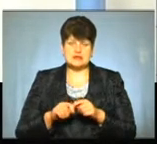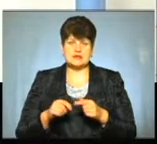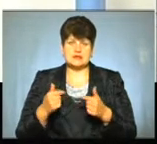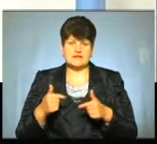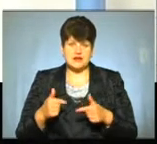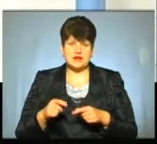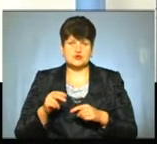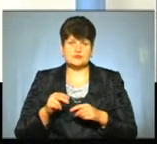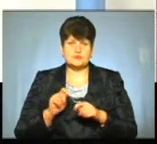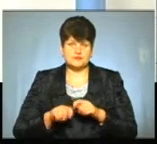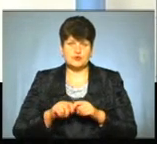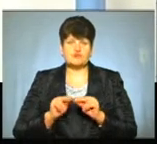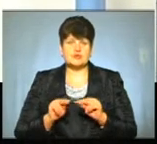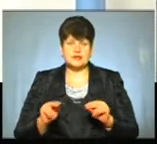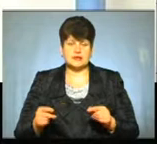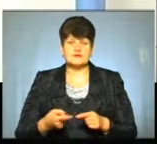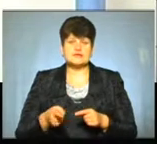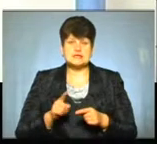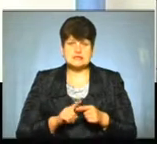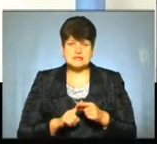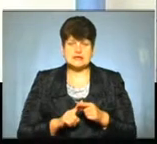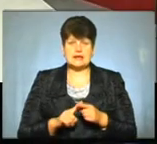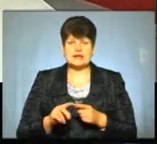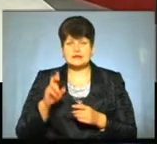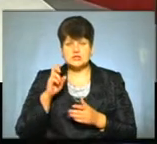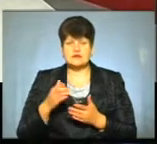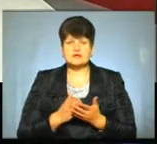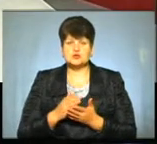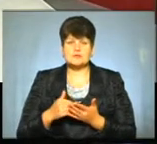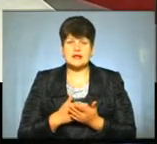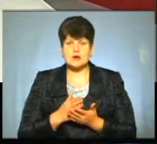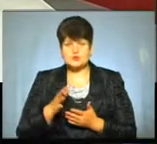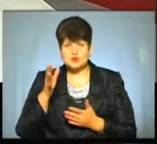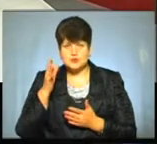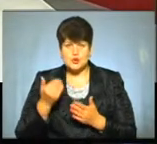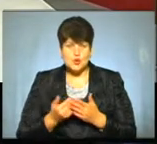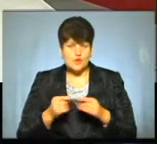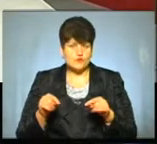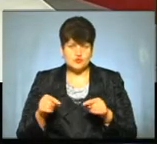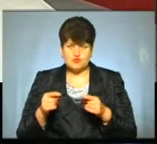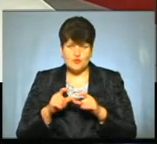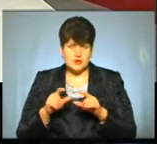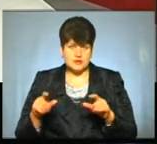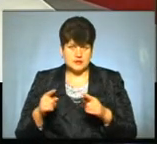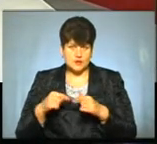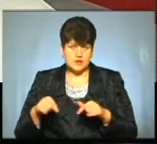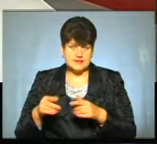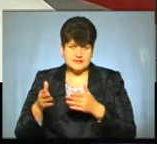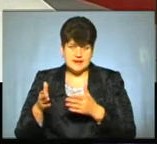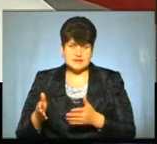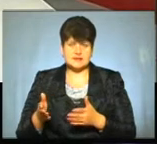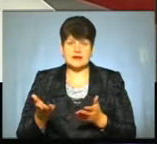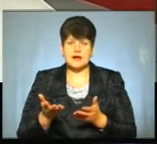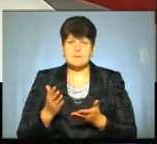сертифікацією вчителів. Зокрема, це Державна служба якості освіти, новостворена організація,